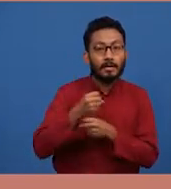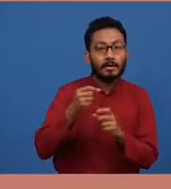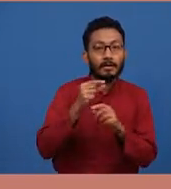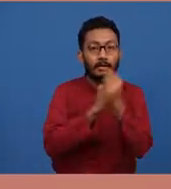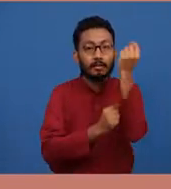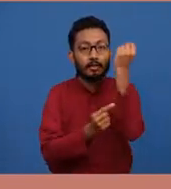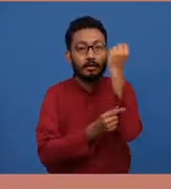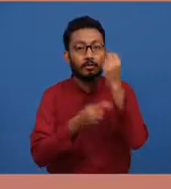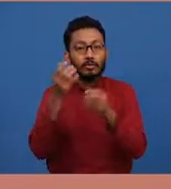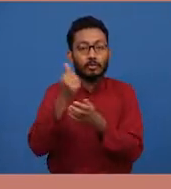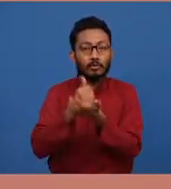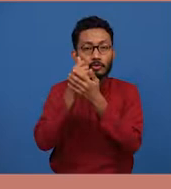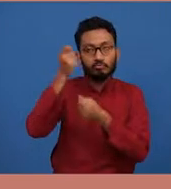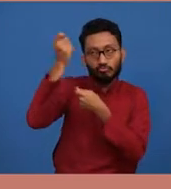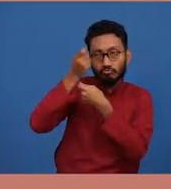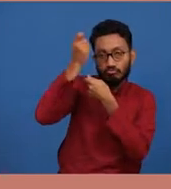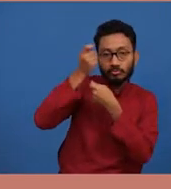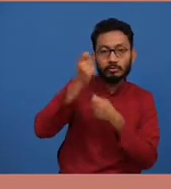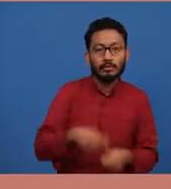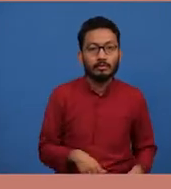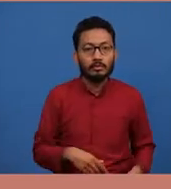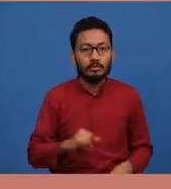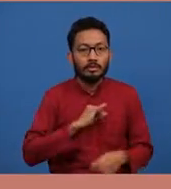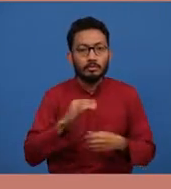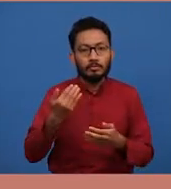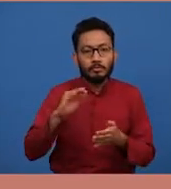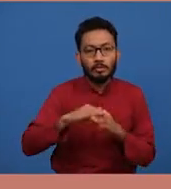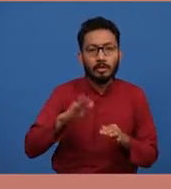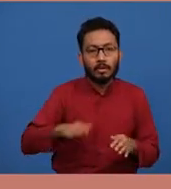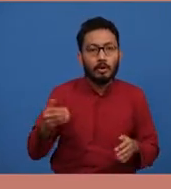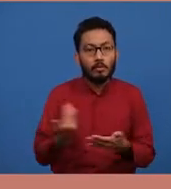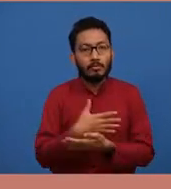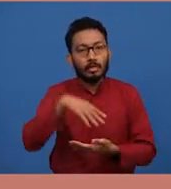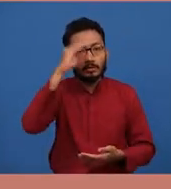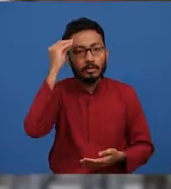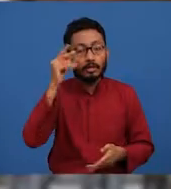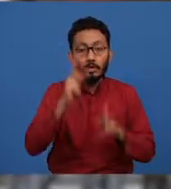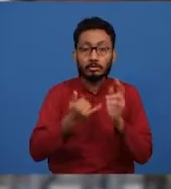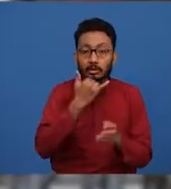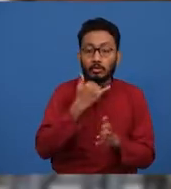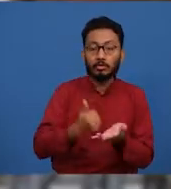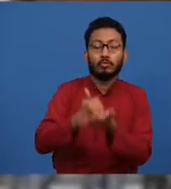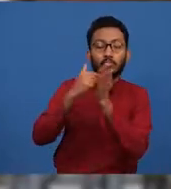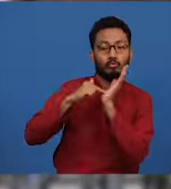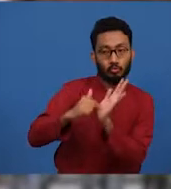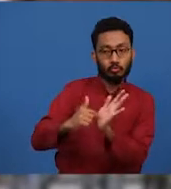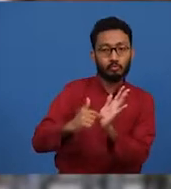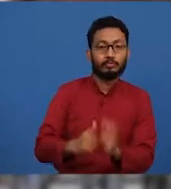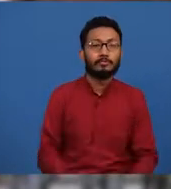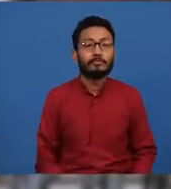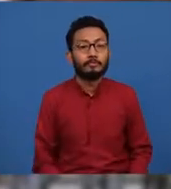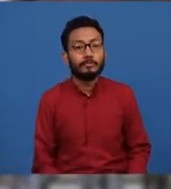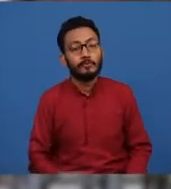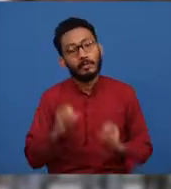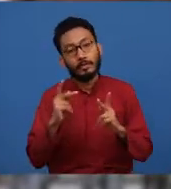budak baru belajar, kalau salah tolong tunjukkan. Baiklah,